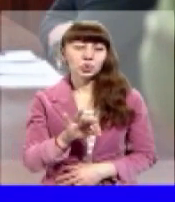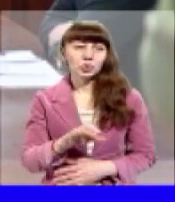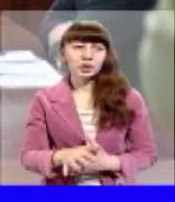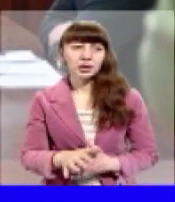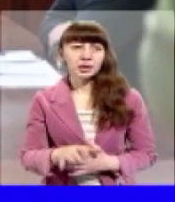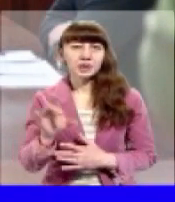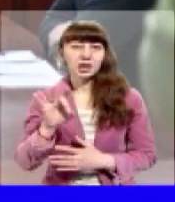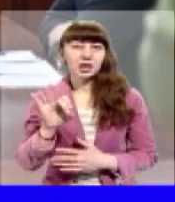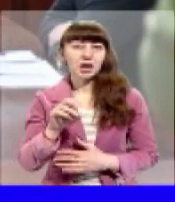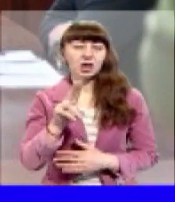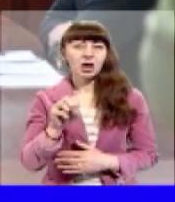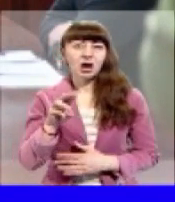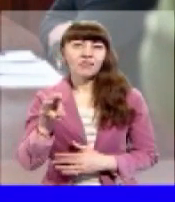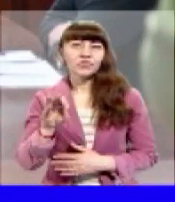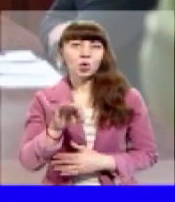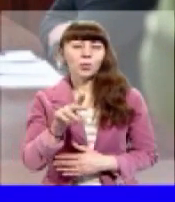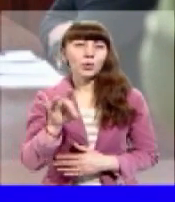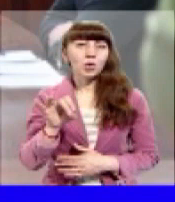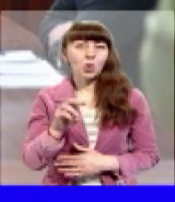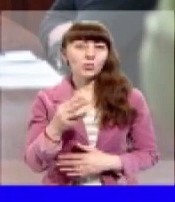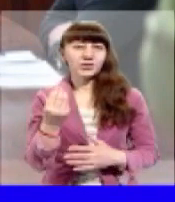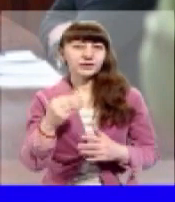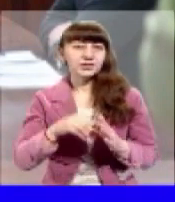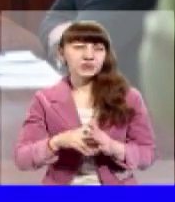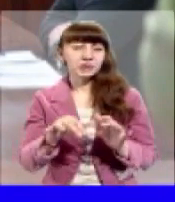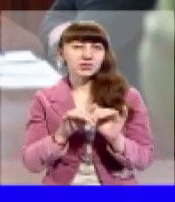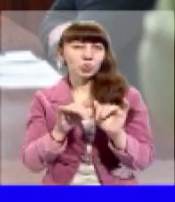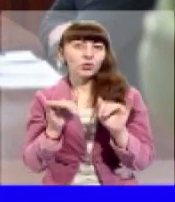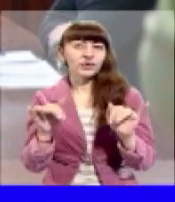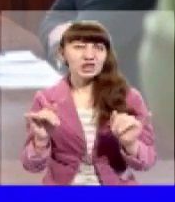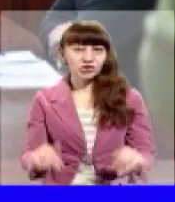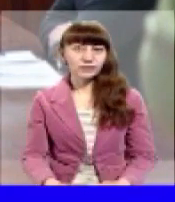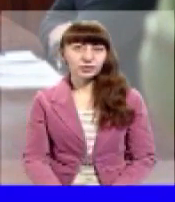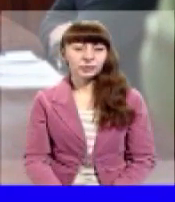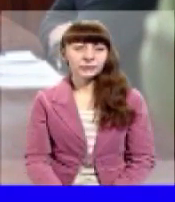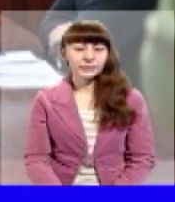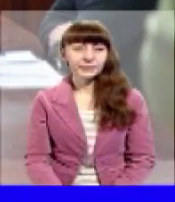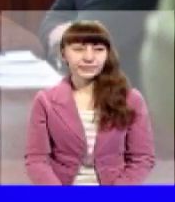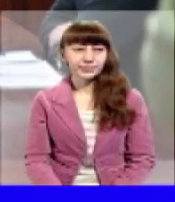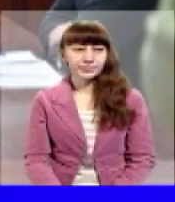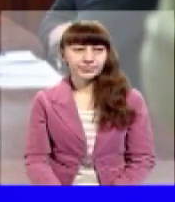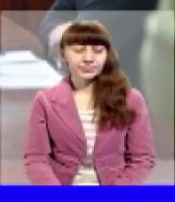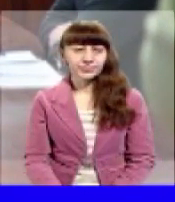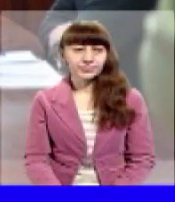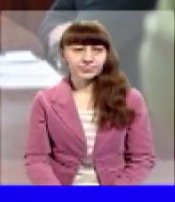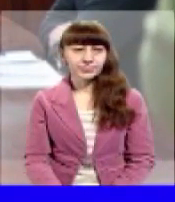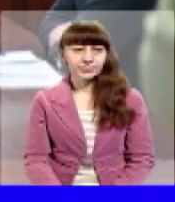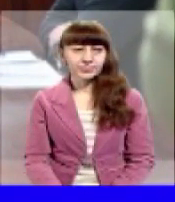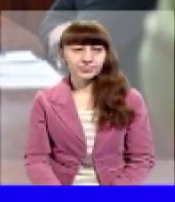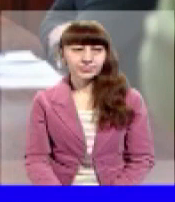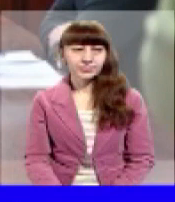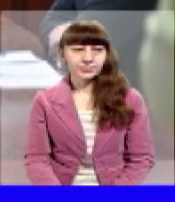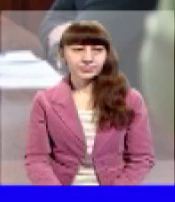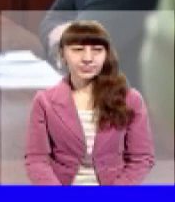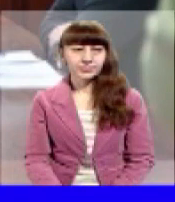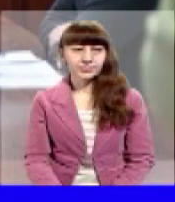компаниялардан салынған инвестициялардың төмендеуіне әсер ете алмайсың. Алайда бұл фактілер